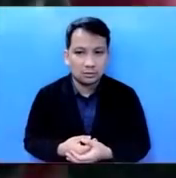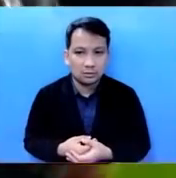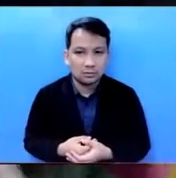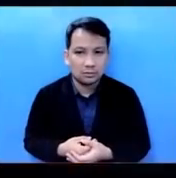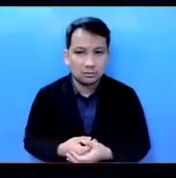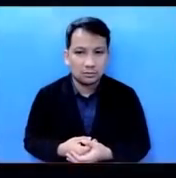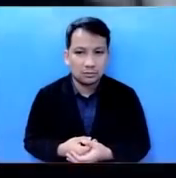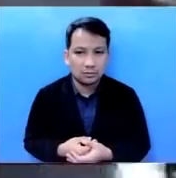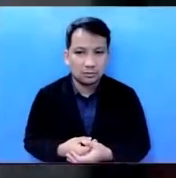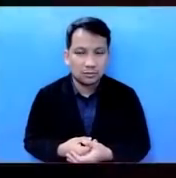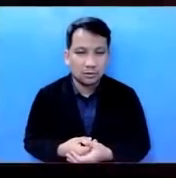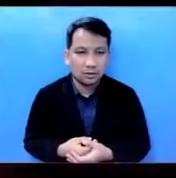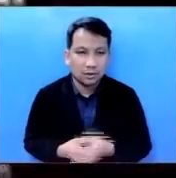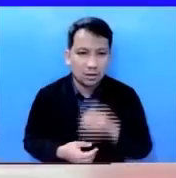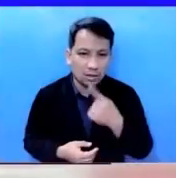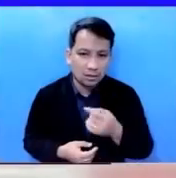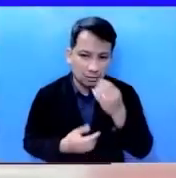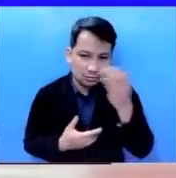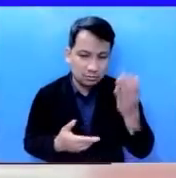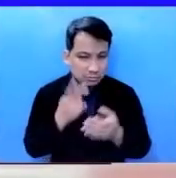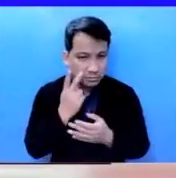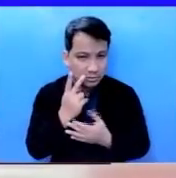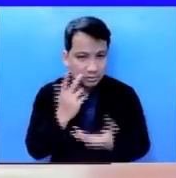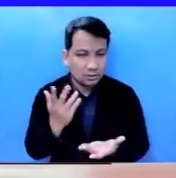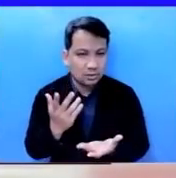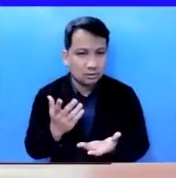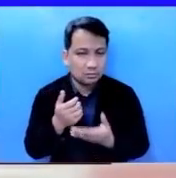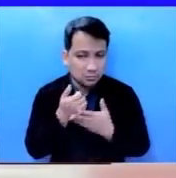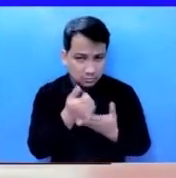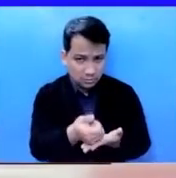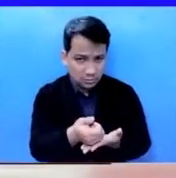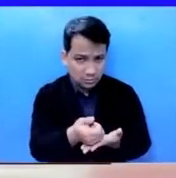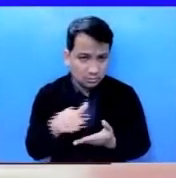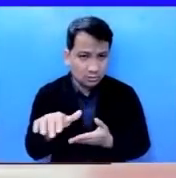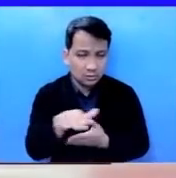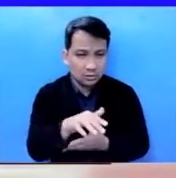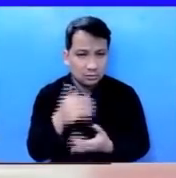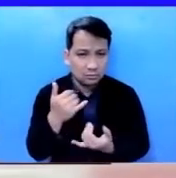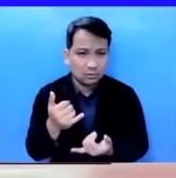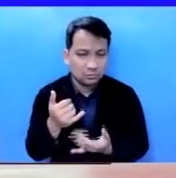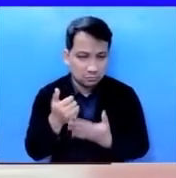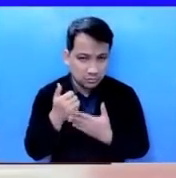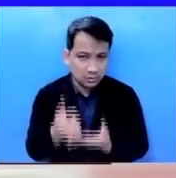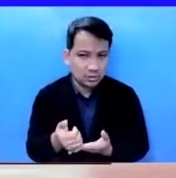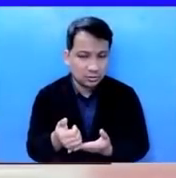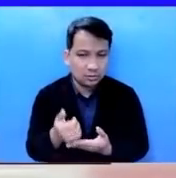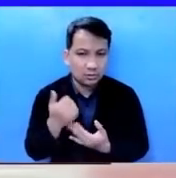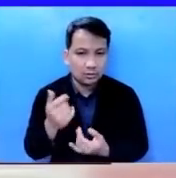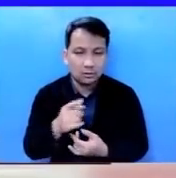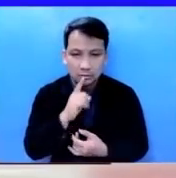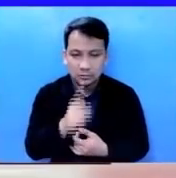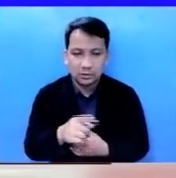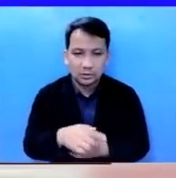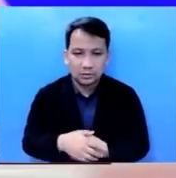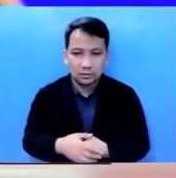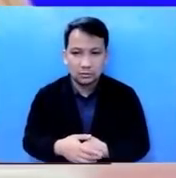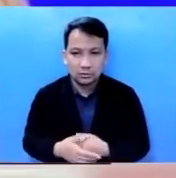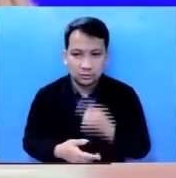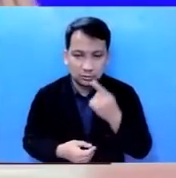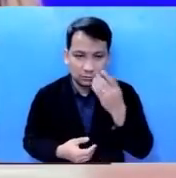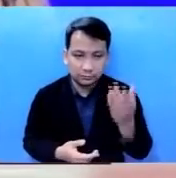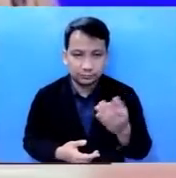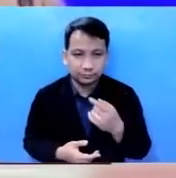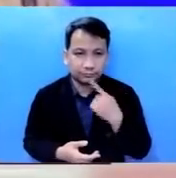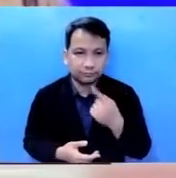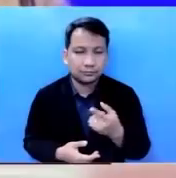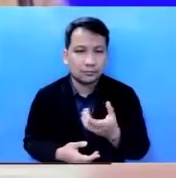yung napriso dahil tinutulungan na rin siya ngayon, sigurado. Walang tao na magpunta sa